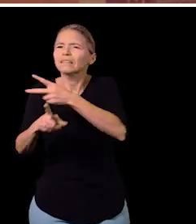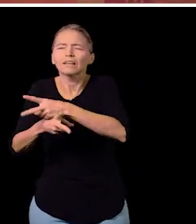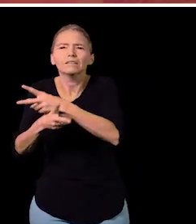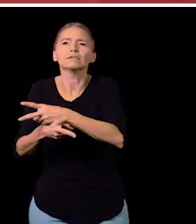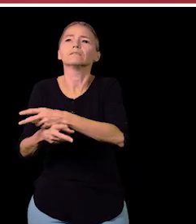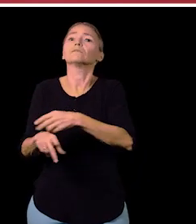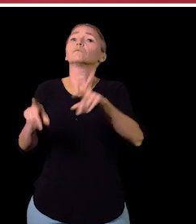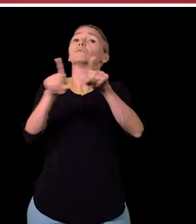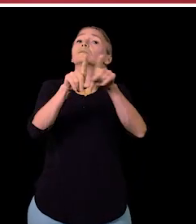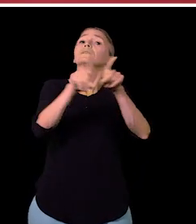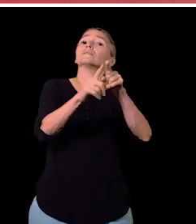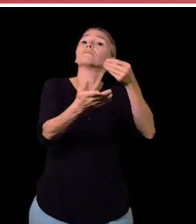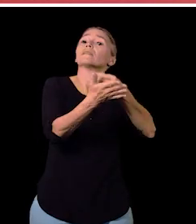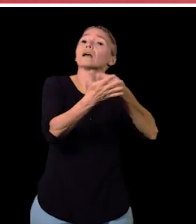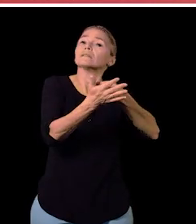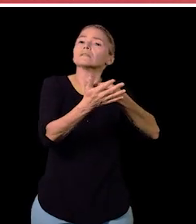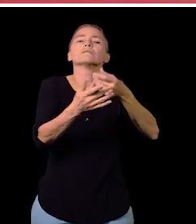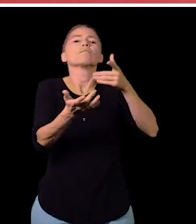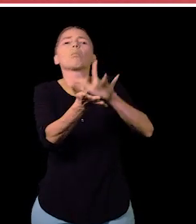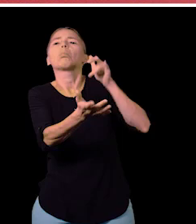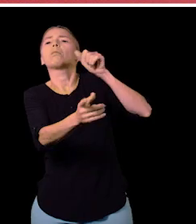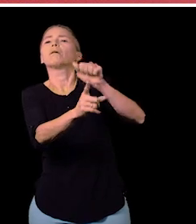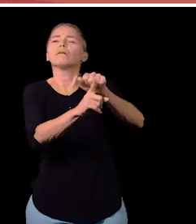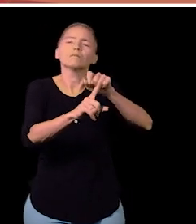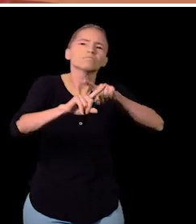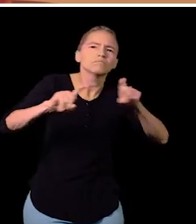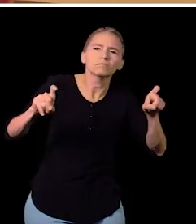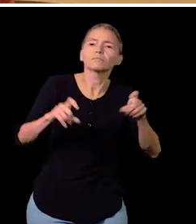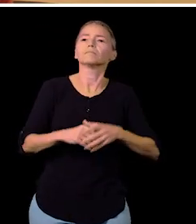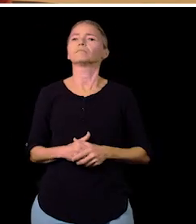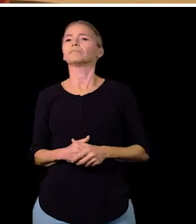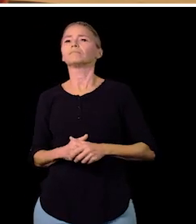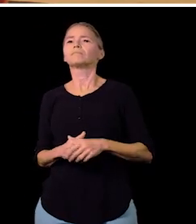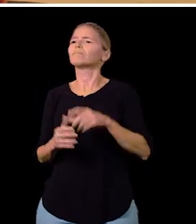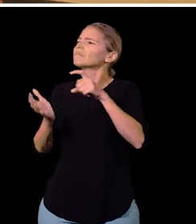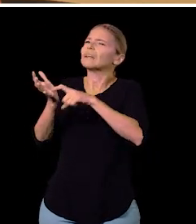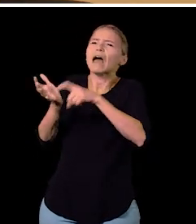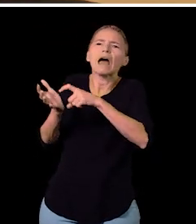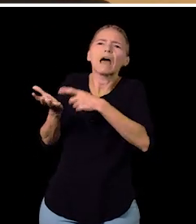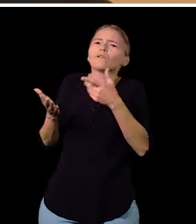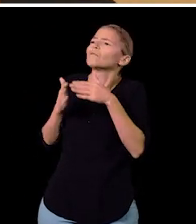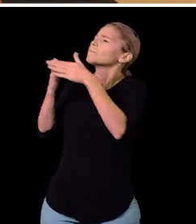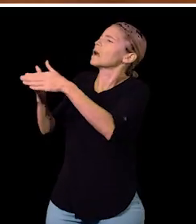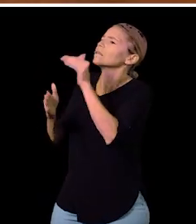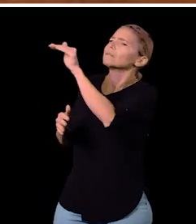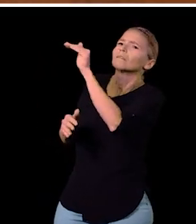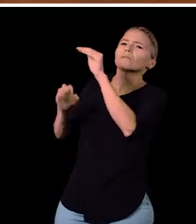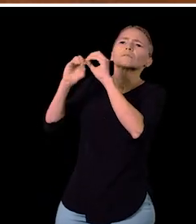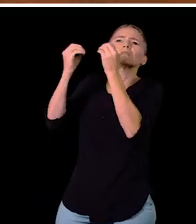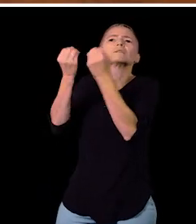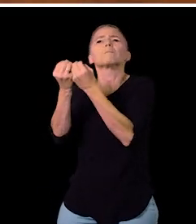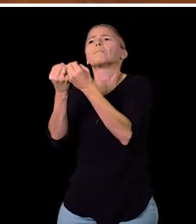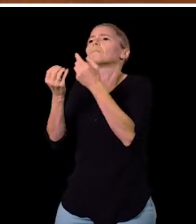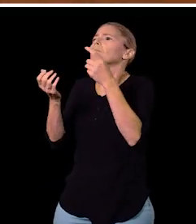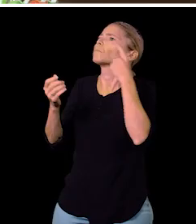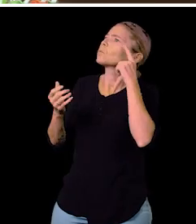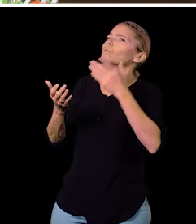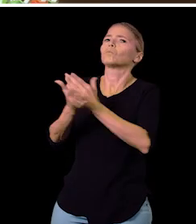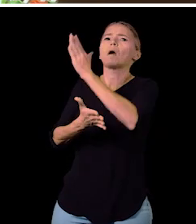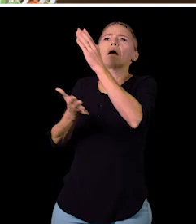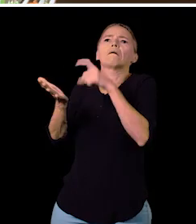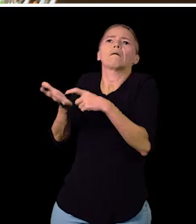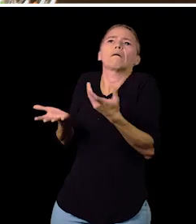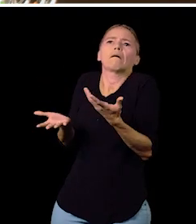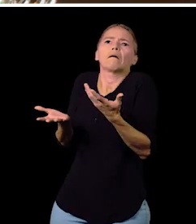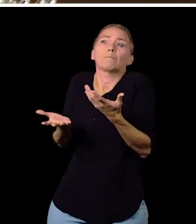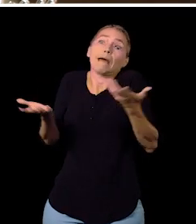là, les finances ou les abus financiers. À quel moment on fait appel à ces organismes-là en défense de droits? Bien, c'est certain que dès qu'une personne